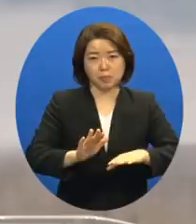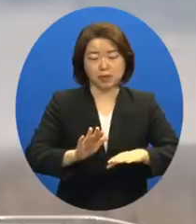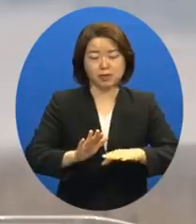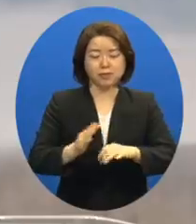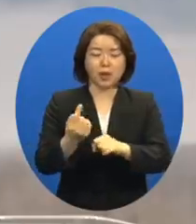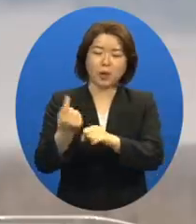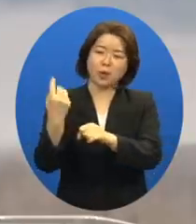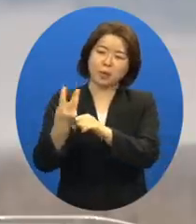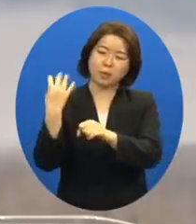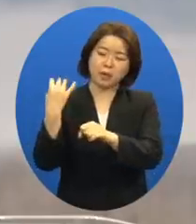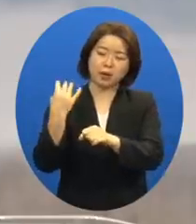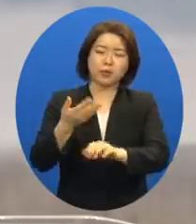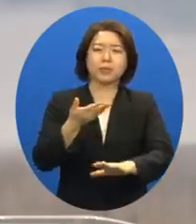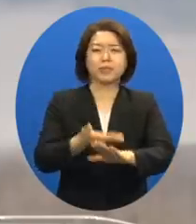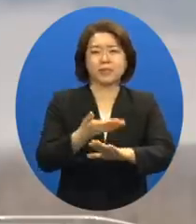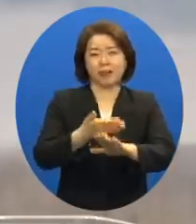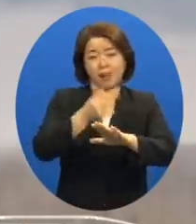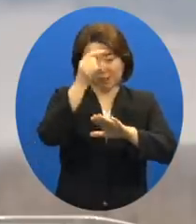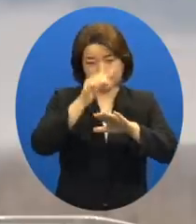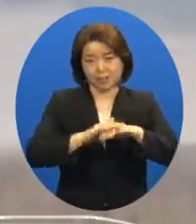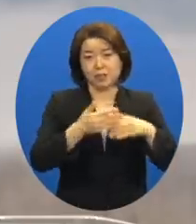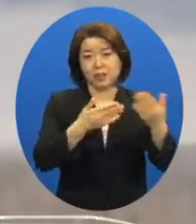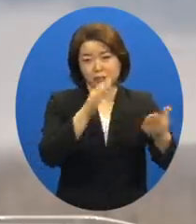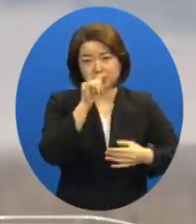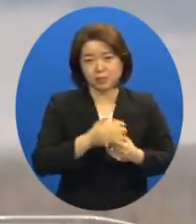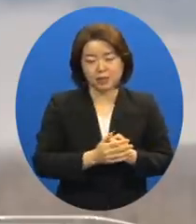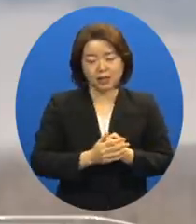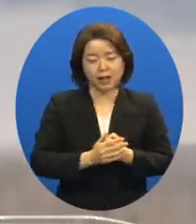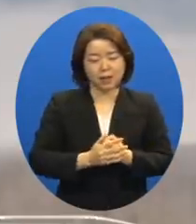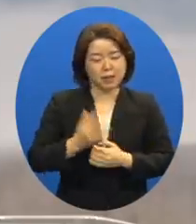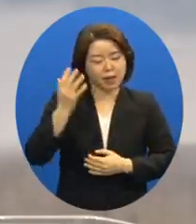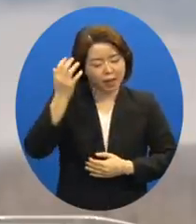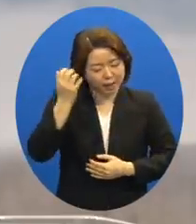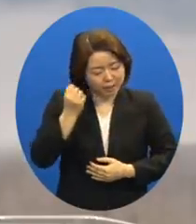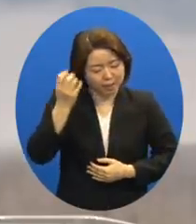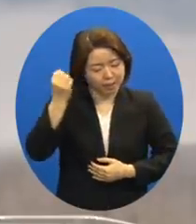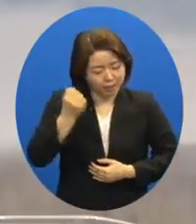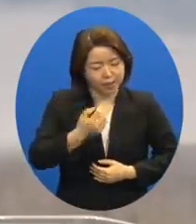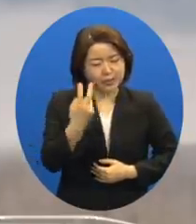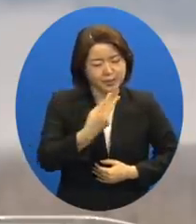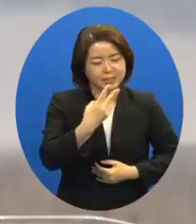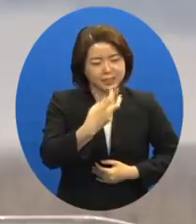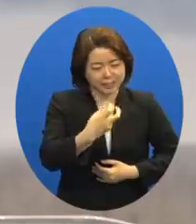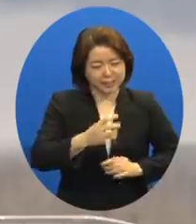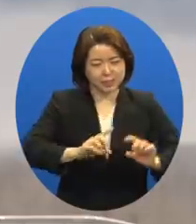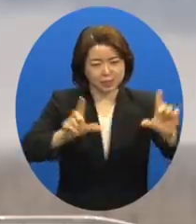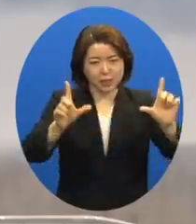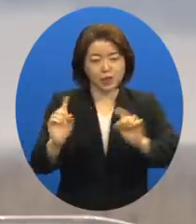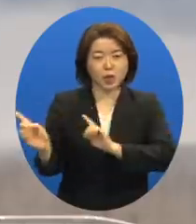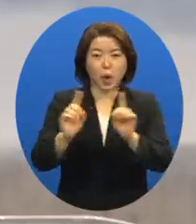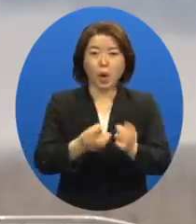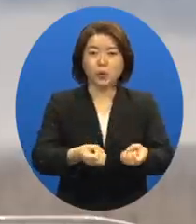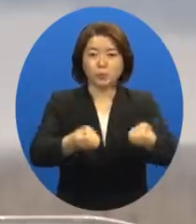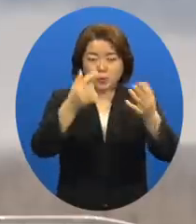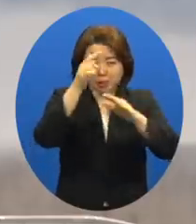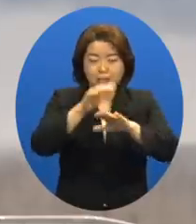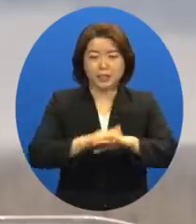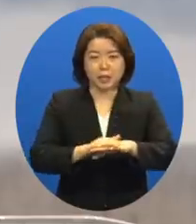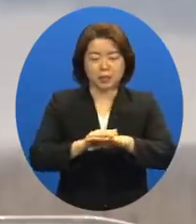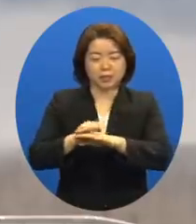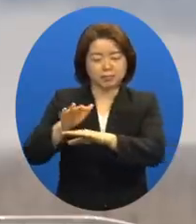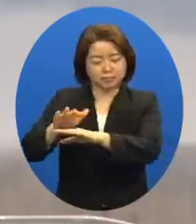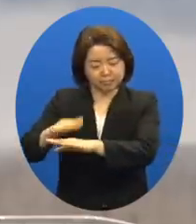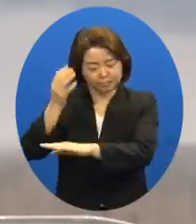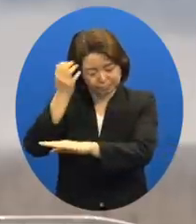예배를 드리고 있습니다. 아마 두고두고 2020년 이 부활절 예배는 기억이 날